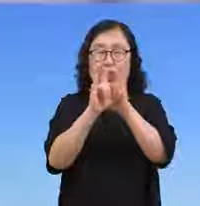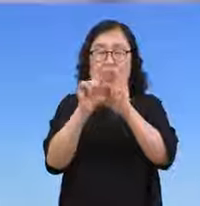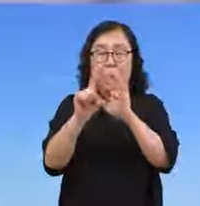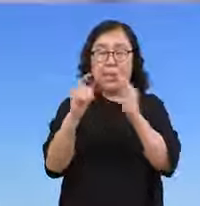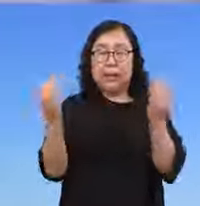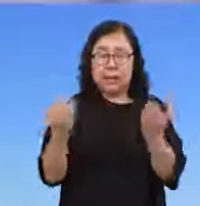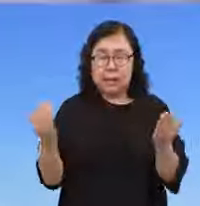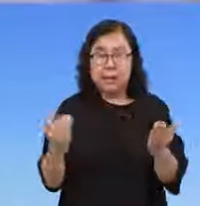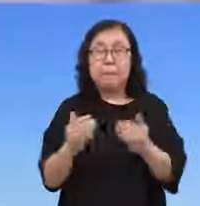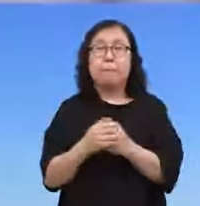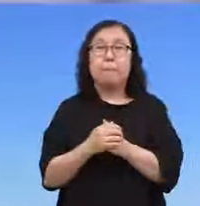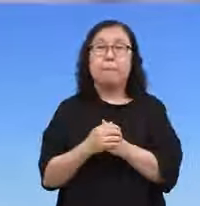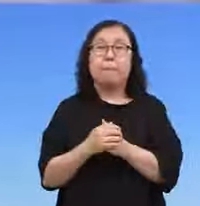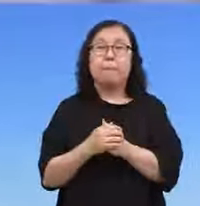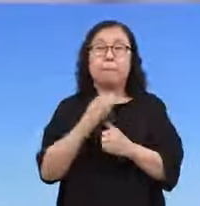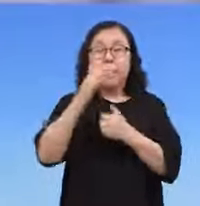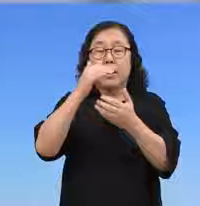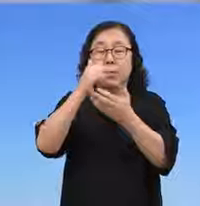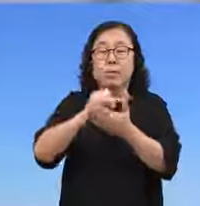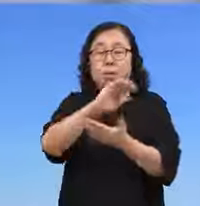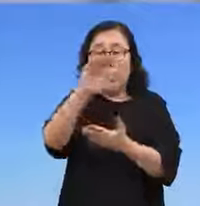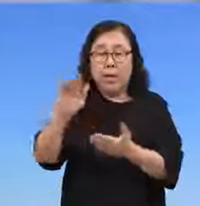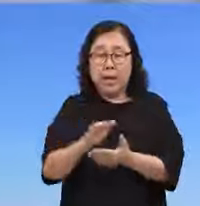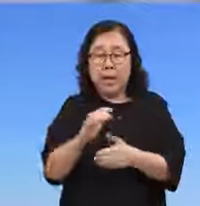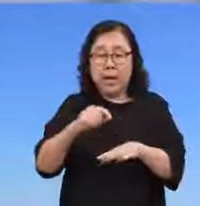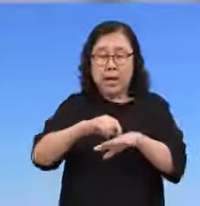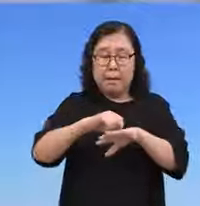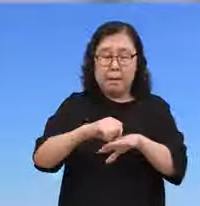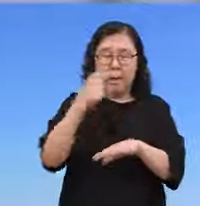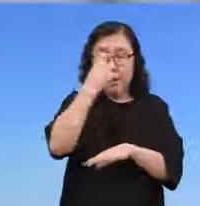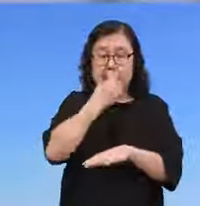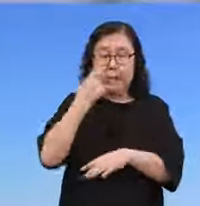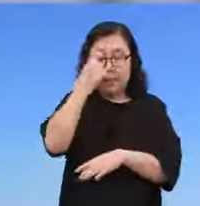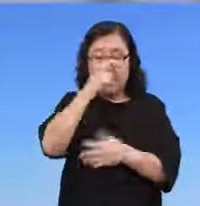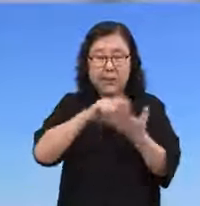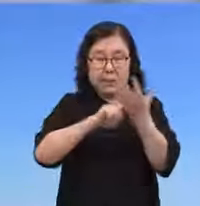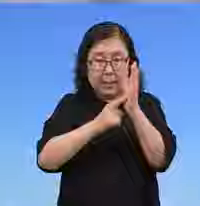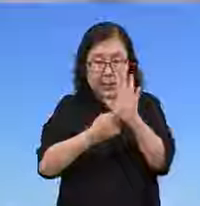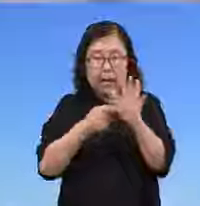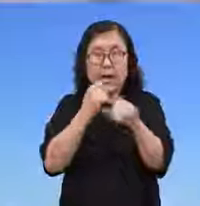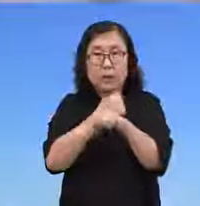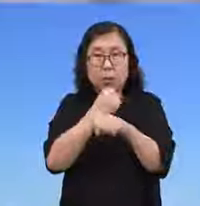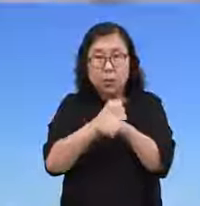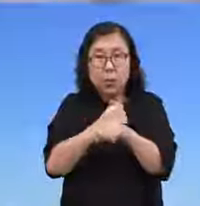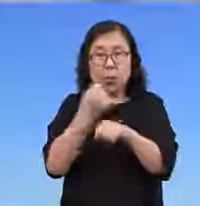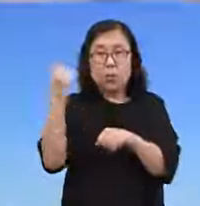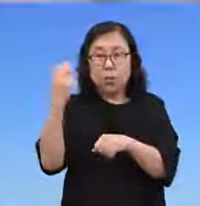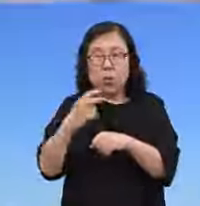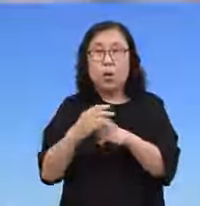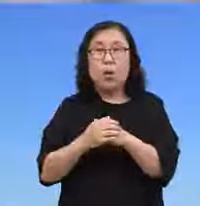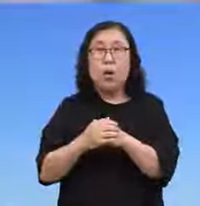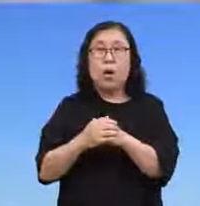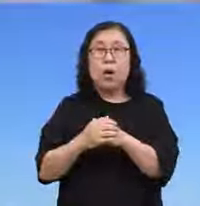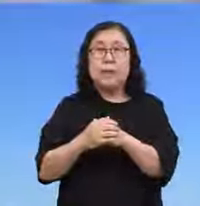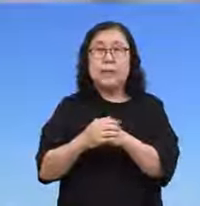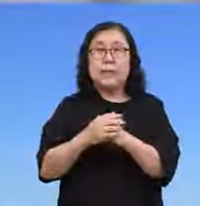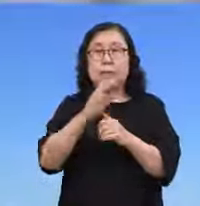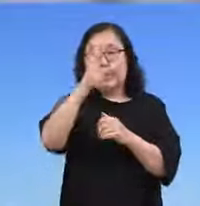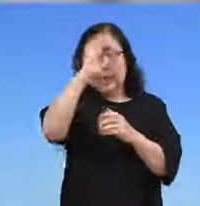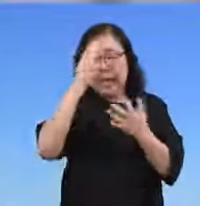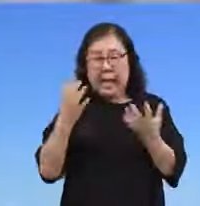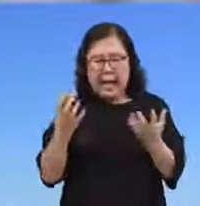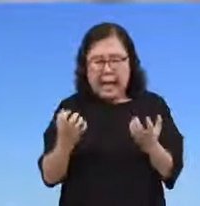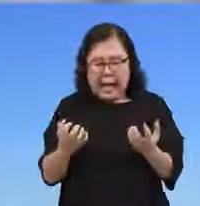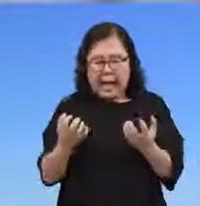이 사건은요, 하나님 우리 민낯을 드러내게 하신 사건인 동시에 하나님이 그